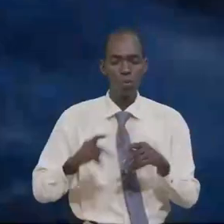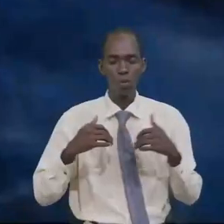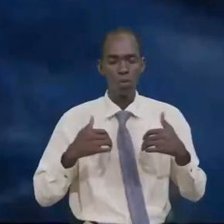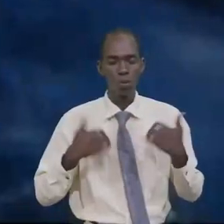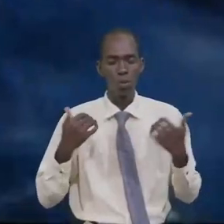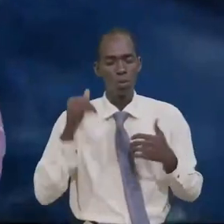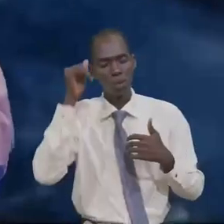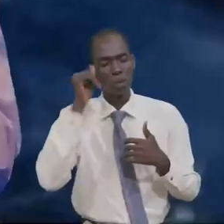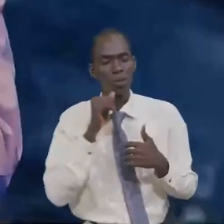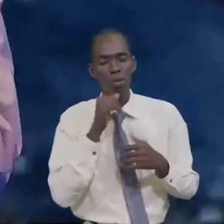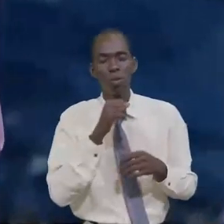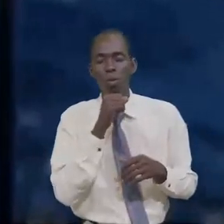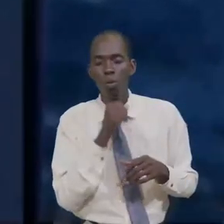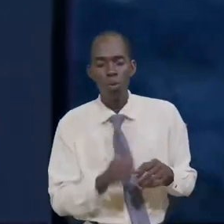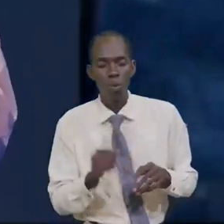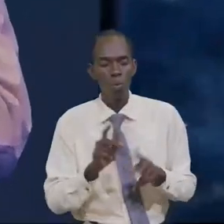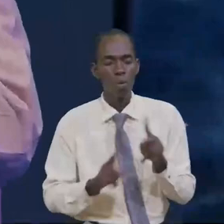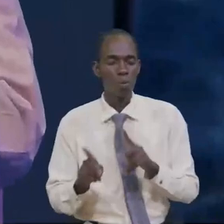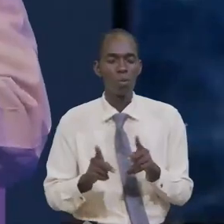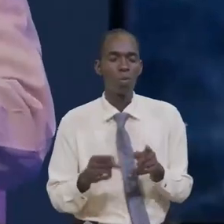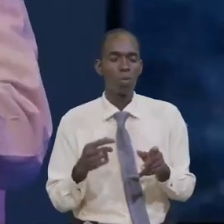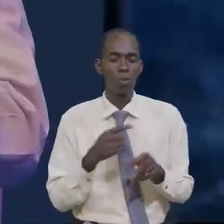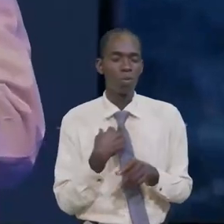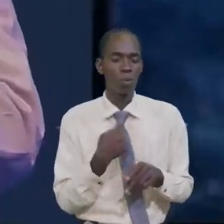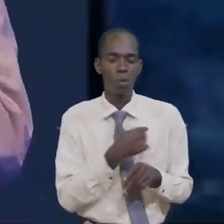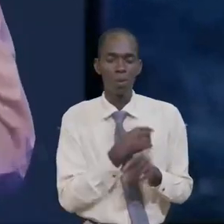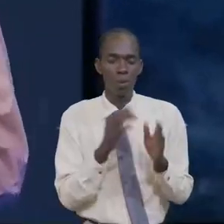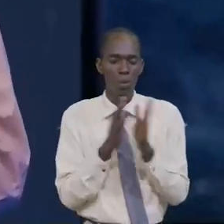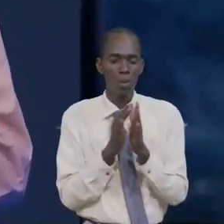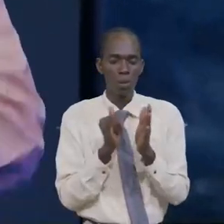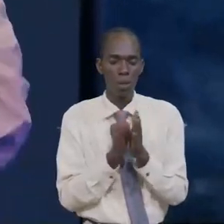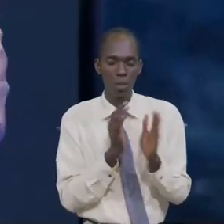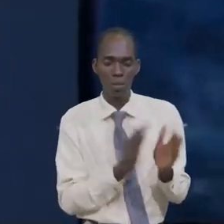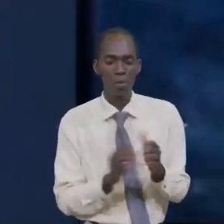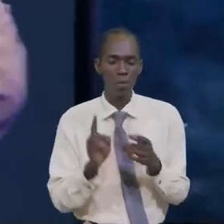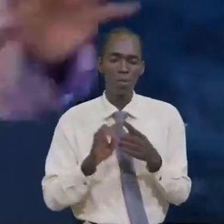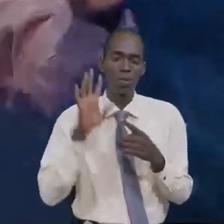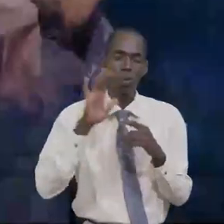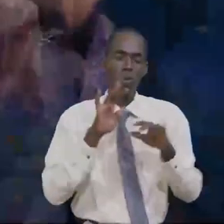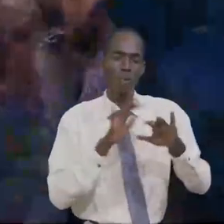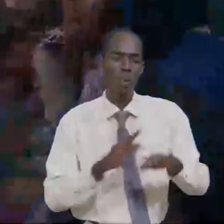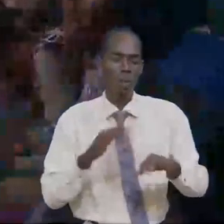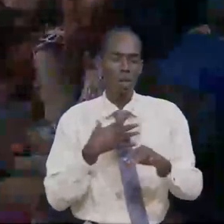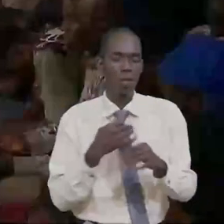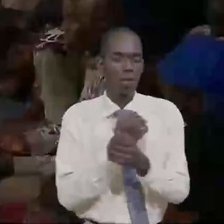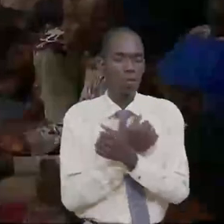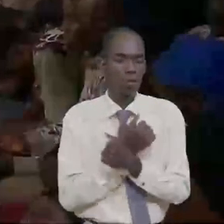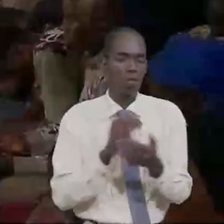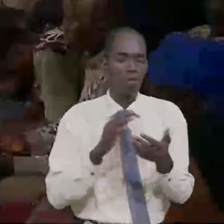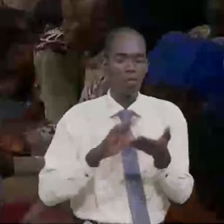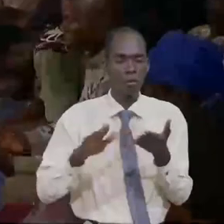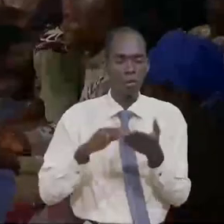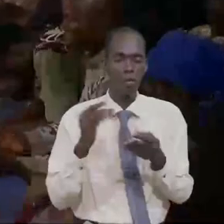seigneur je prie selon ta musique selon ton amant pardon le passé au nom de